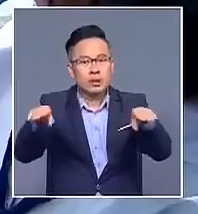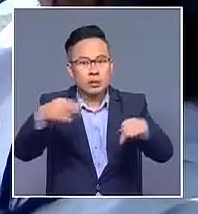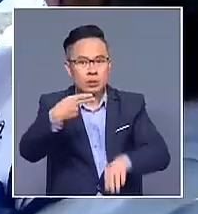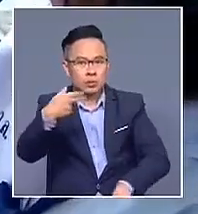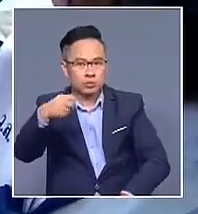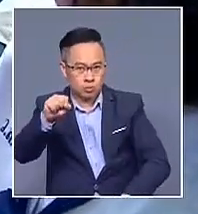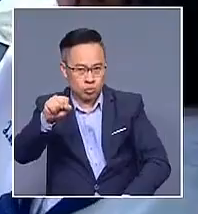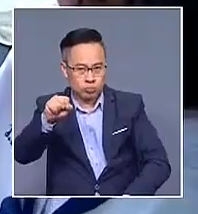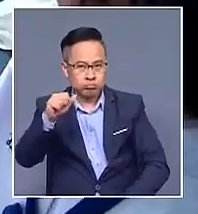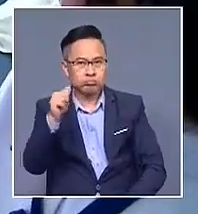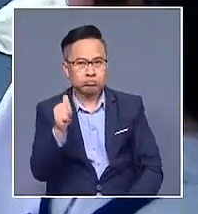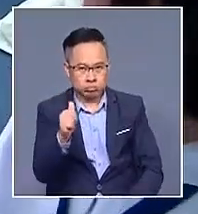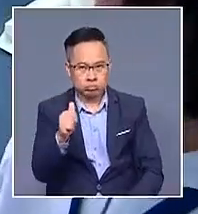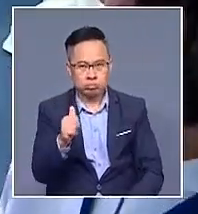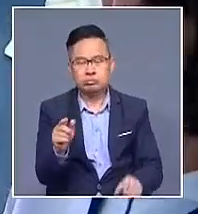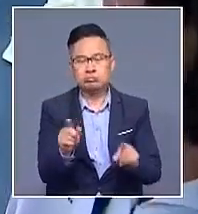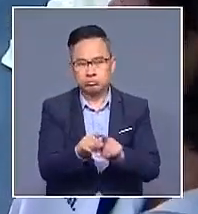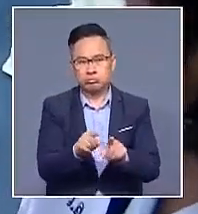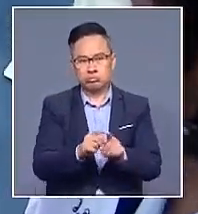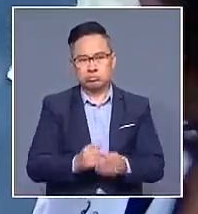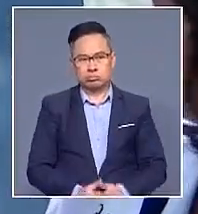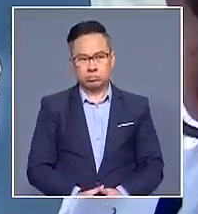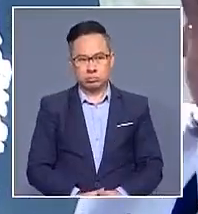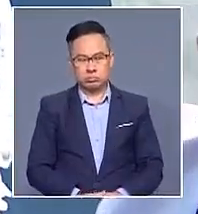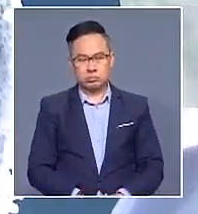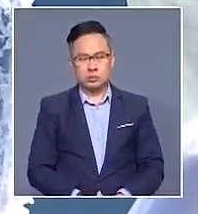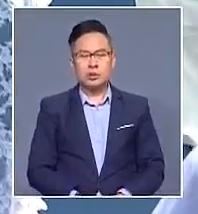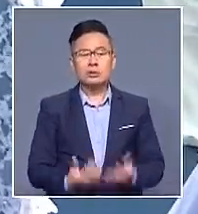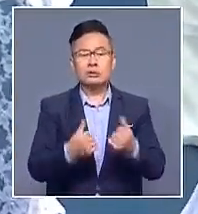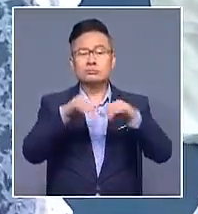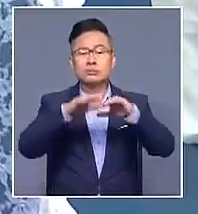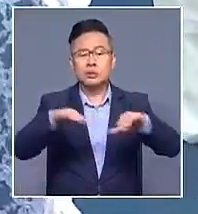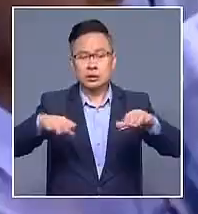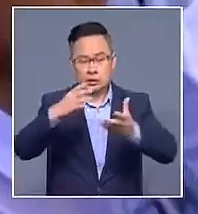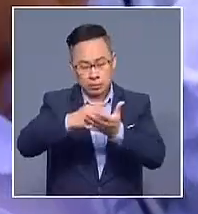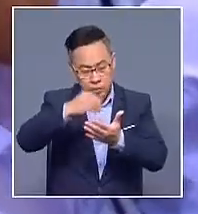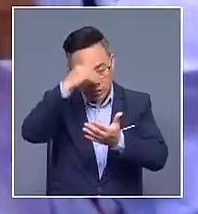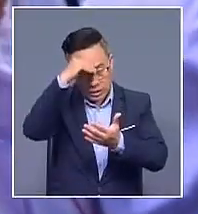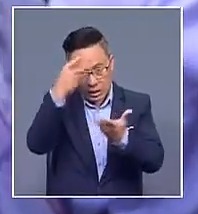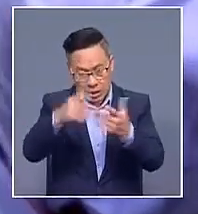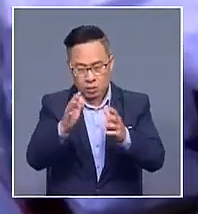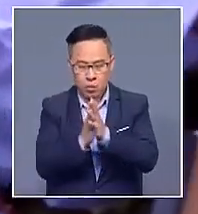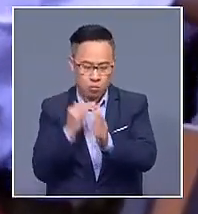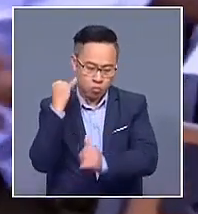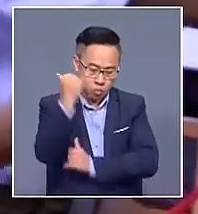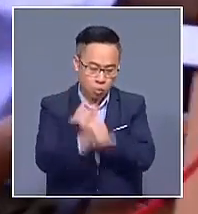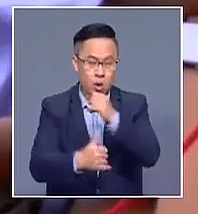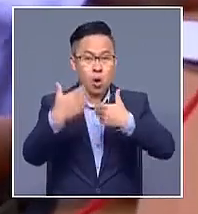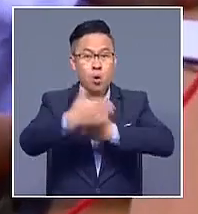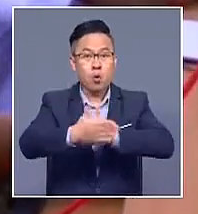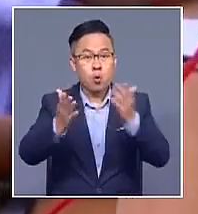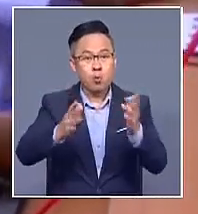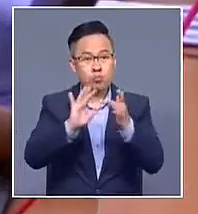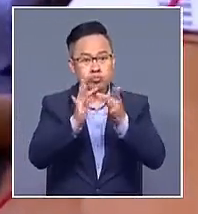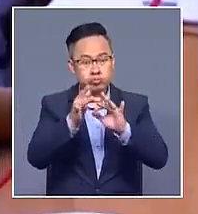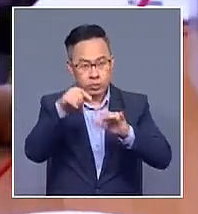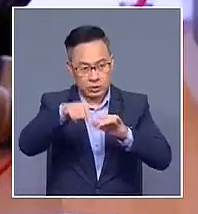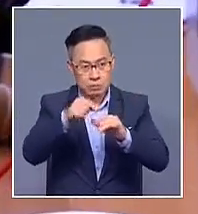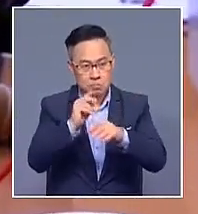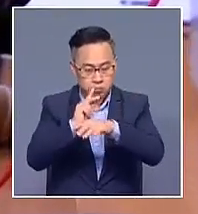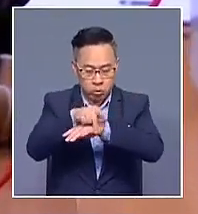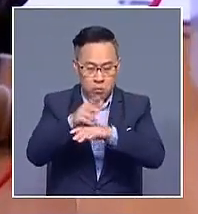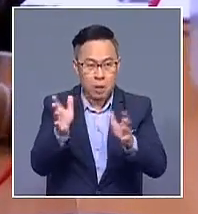สูตร ดีมากเลยค่ะแล้วอย่างนี้น้องๆก็คือมาใช้ที่นี่กันเยอะมากใช่ไหมคะตั้งแต่เ